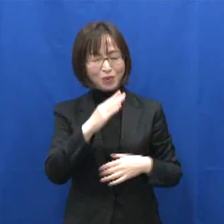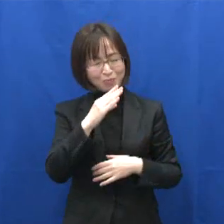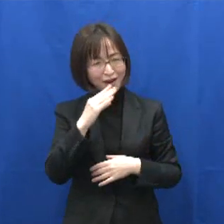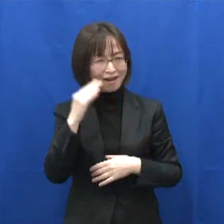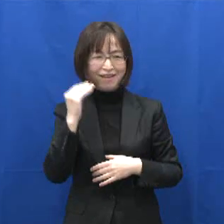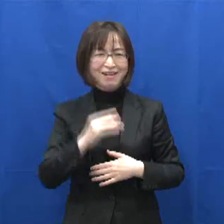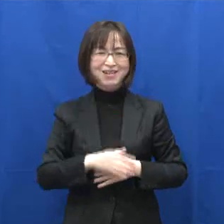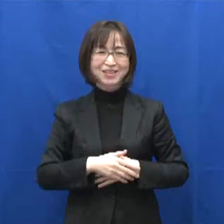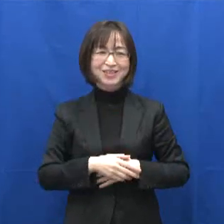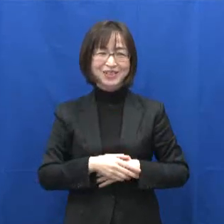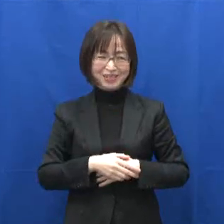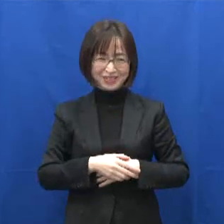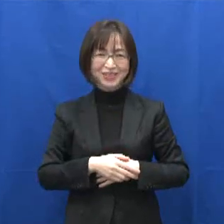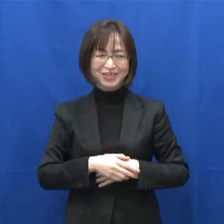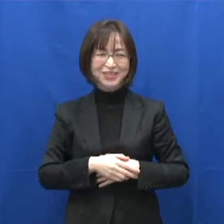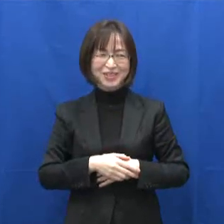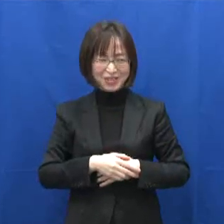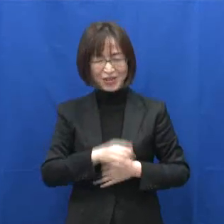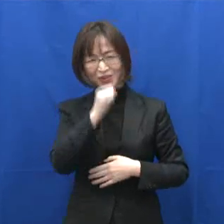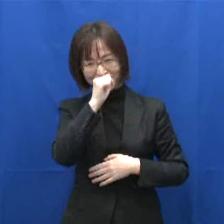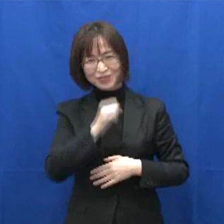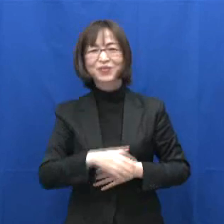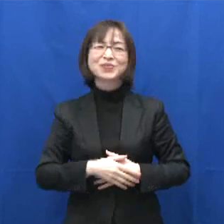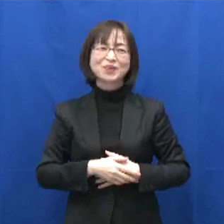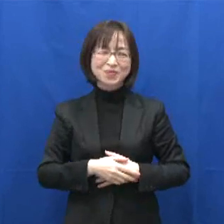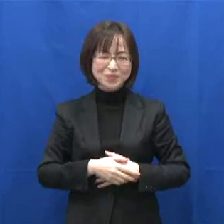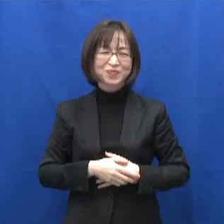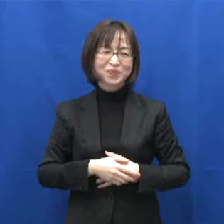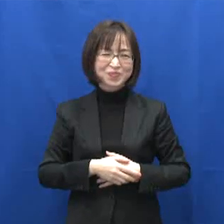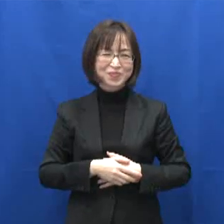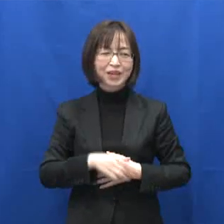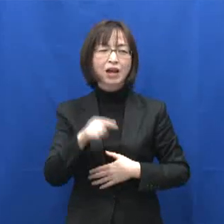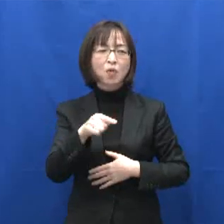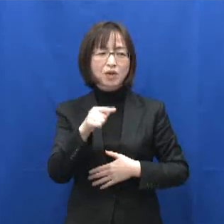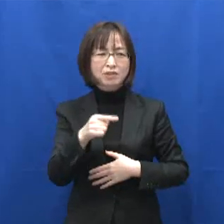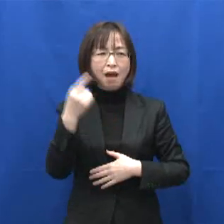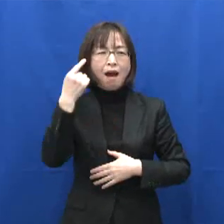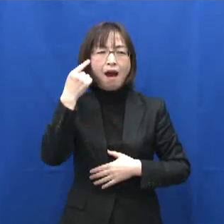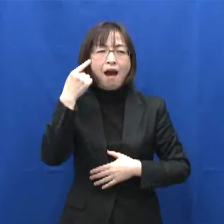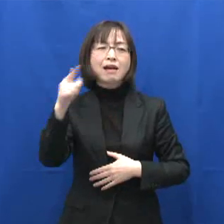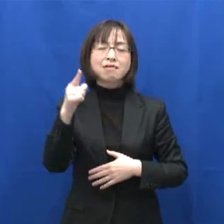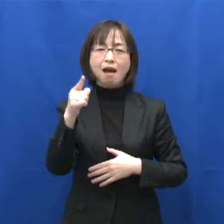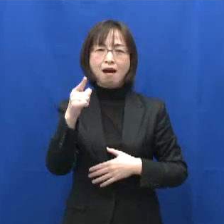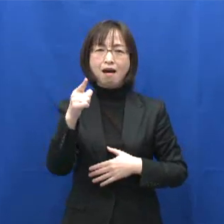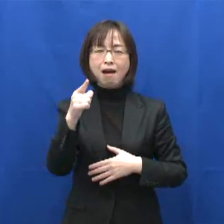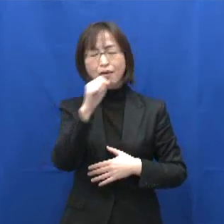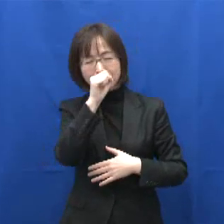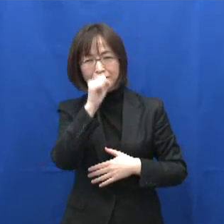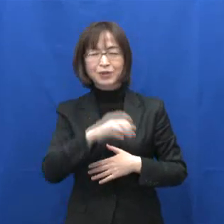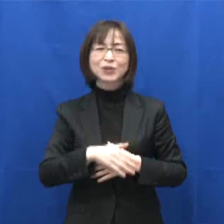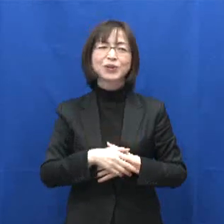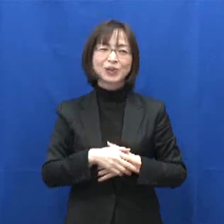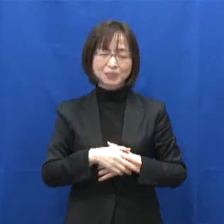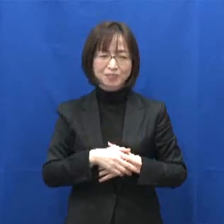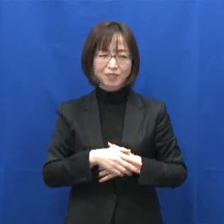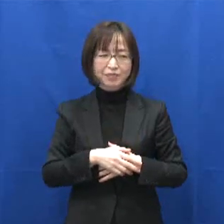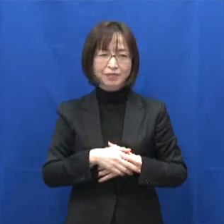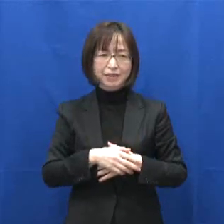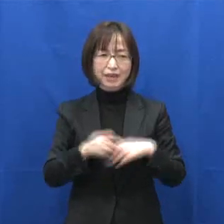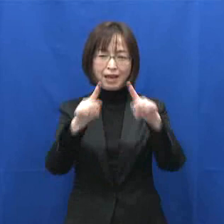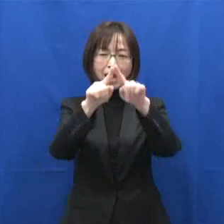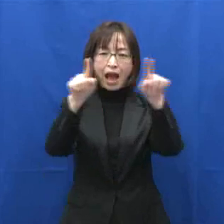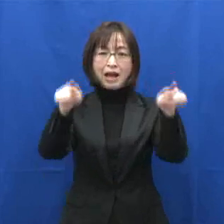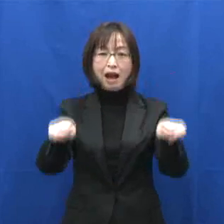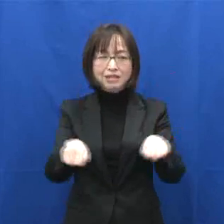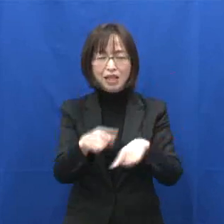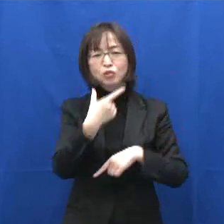い。 そうなんです。 あれになりますね。 はい。 いやいやいや。 またこういったねアイディアももちろんそうですけれども、あのハンカチなどでお